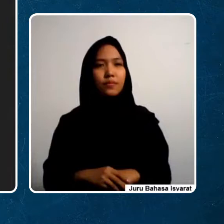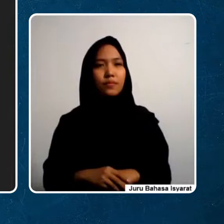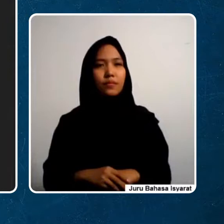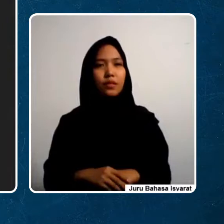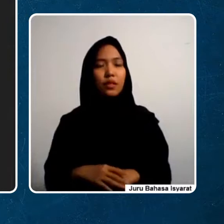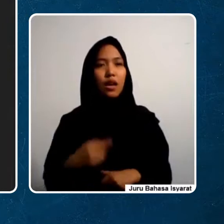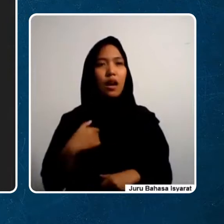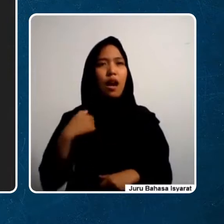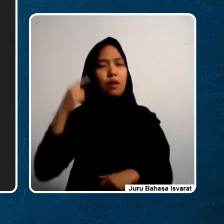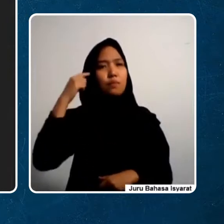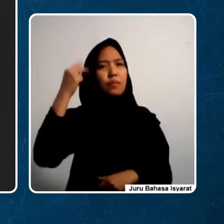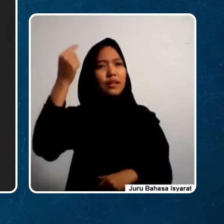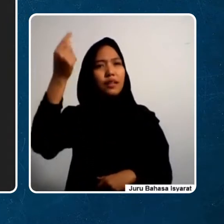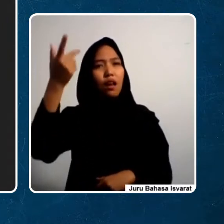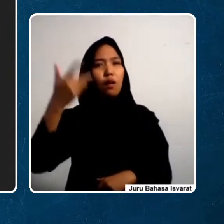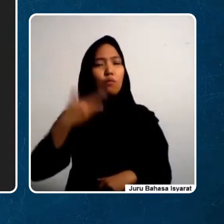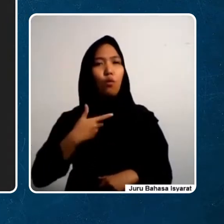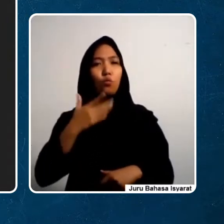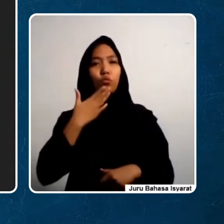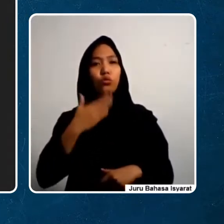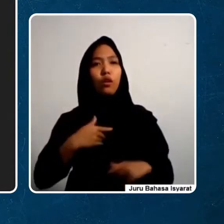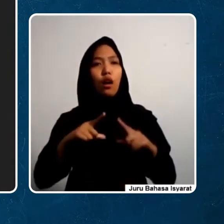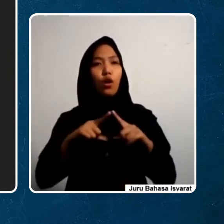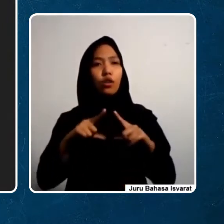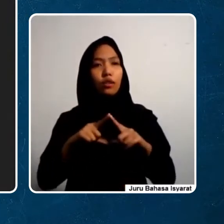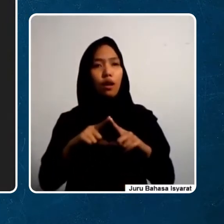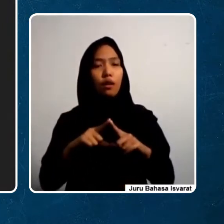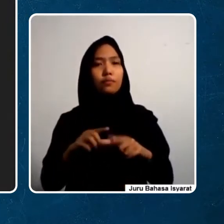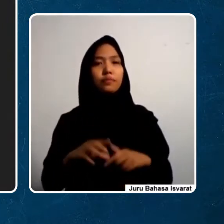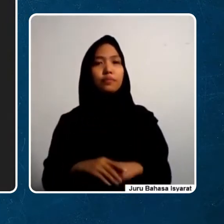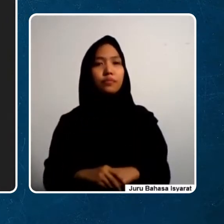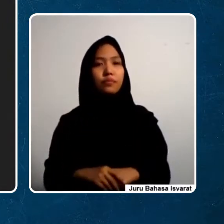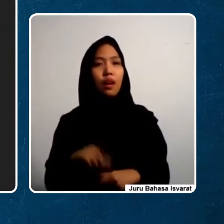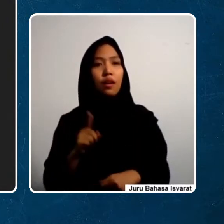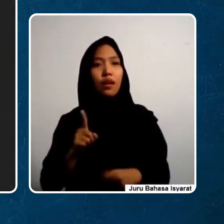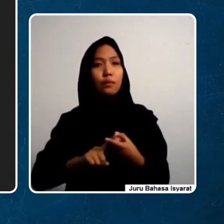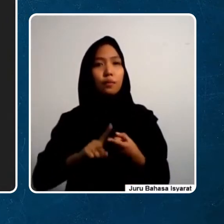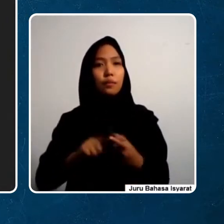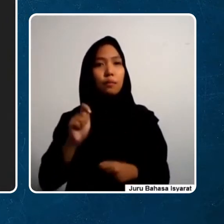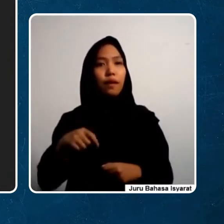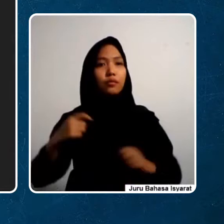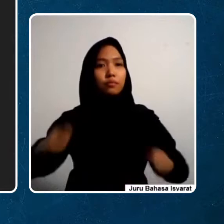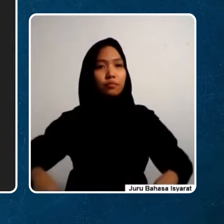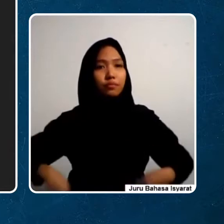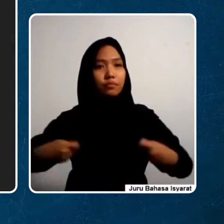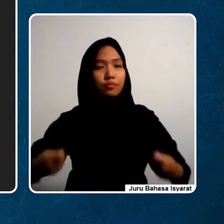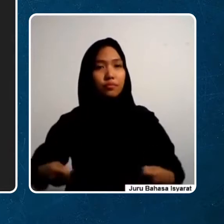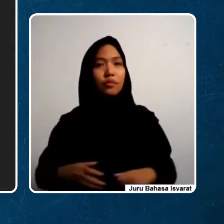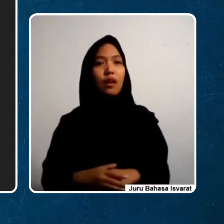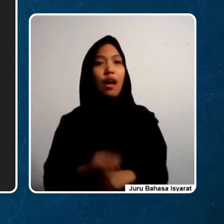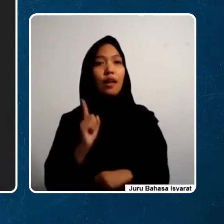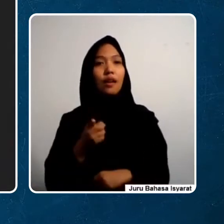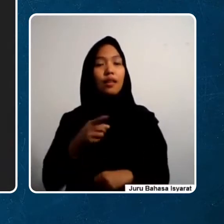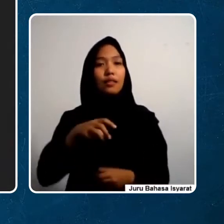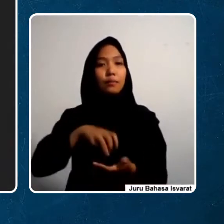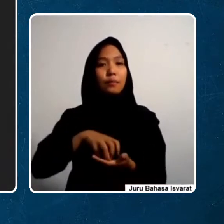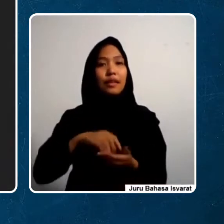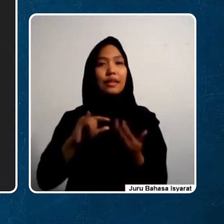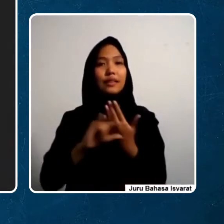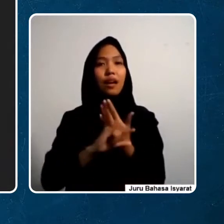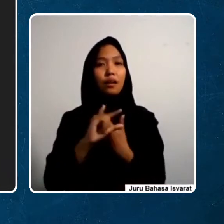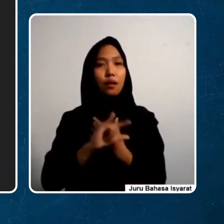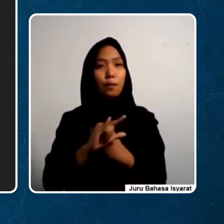di Instagramnya juga kalau mau kepo-kepo di kita. Itu kita survei, kita coba main